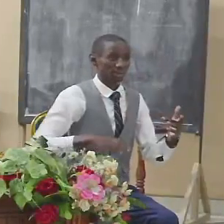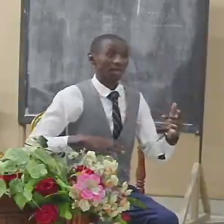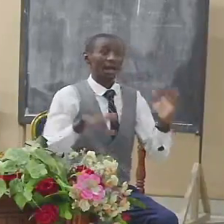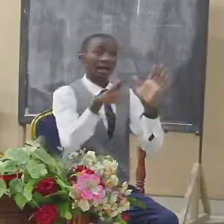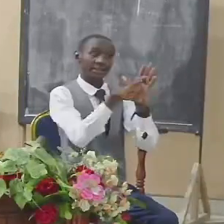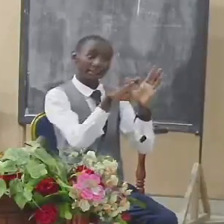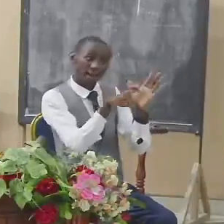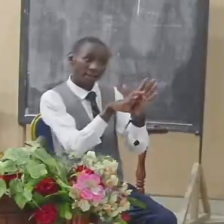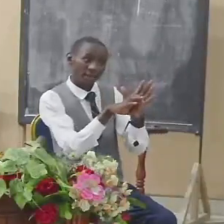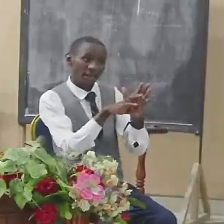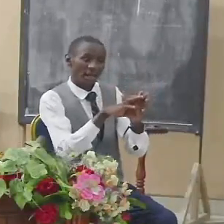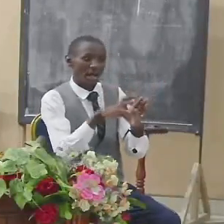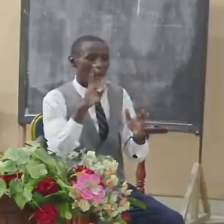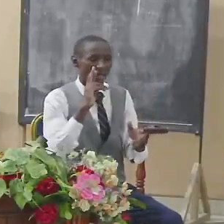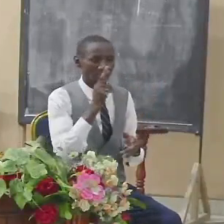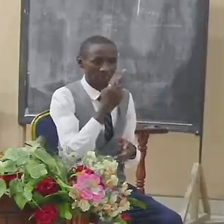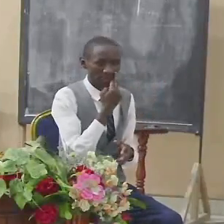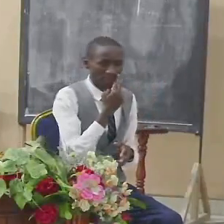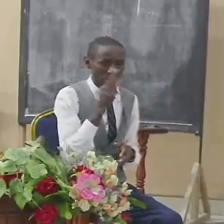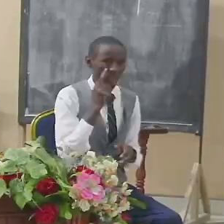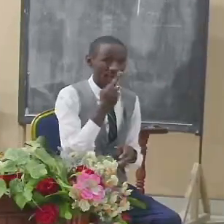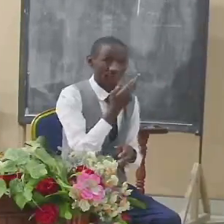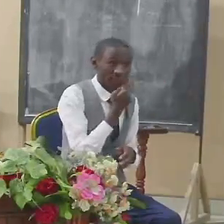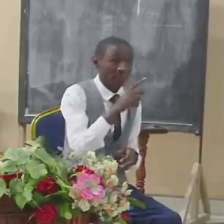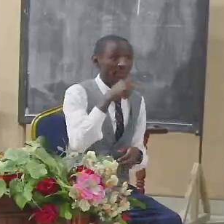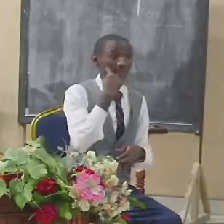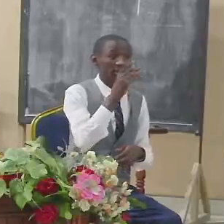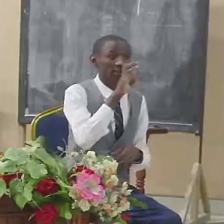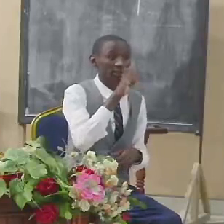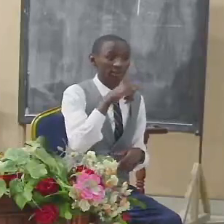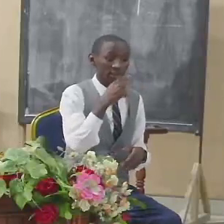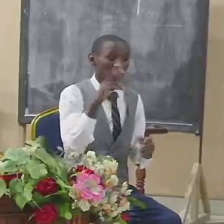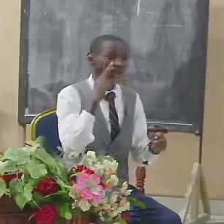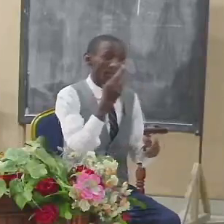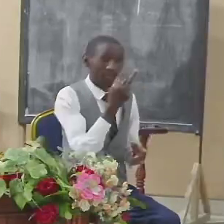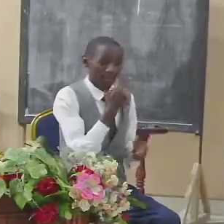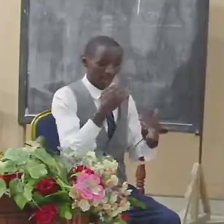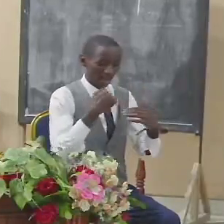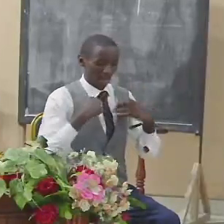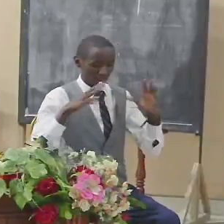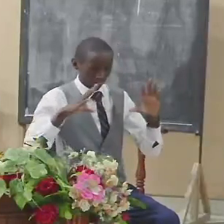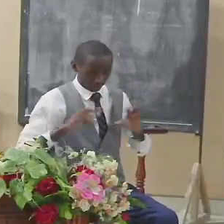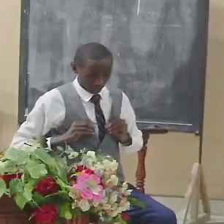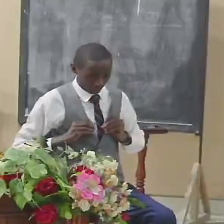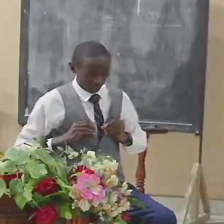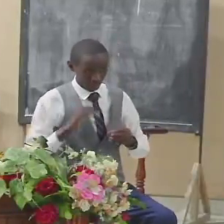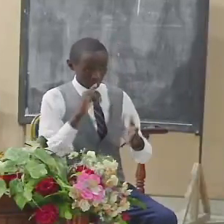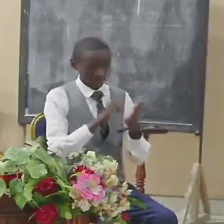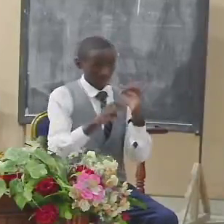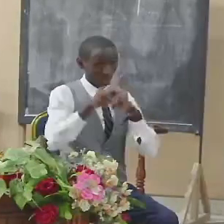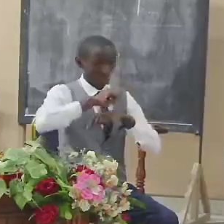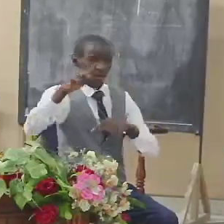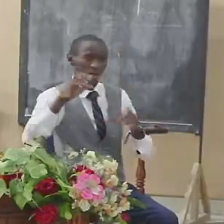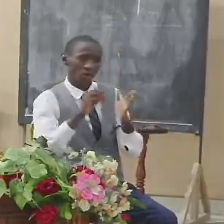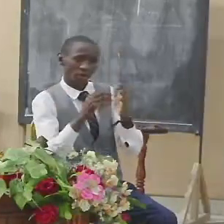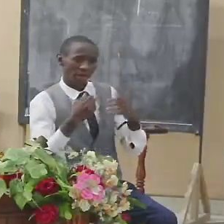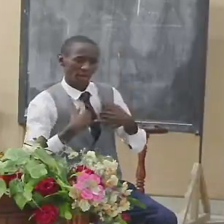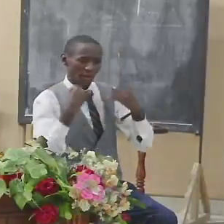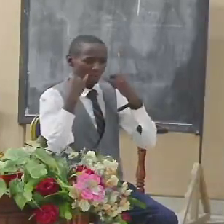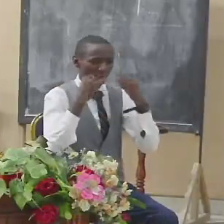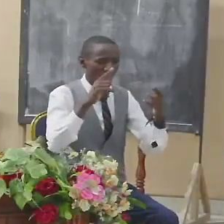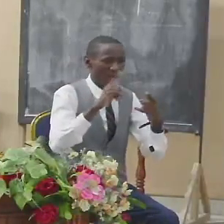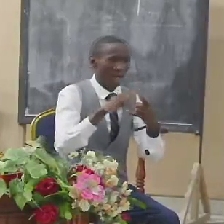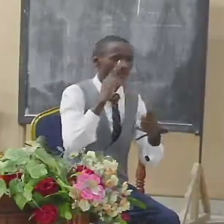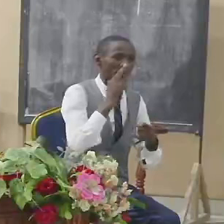Kwa mfano wa Rebecca. Qui a été. Ambaye. Qui a accepté. Ambaye alikubali. Ce jour-là, on l'a dit. Ile siku bakamwambia.